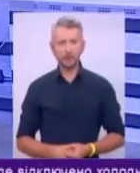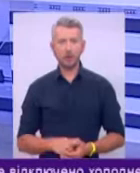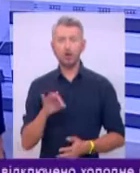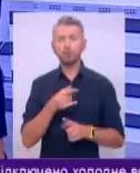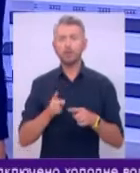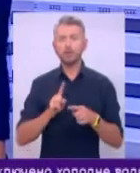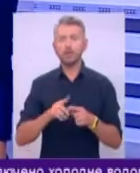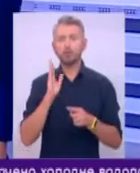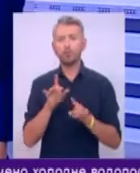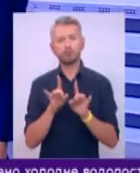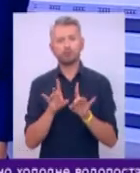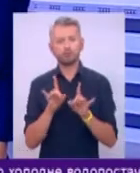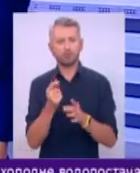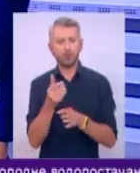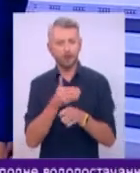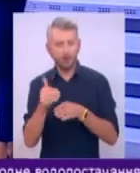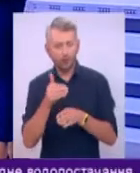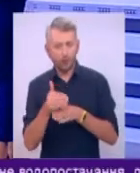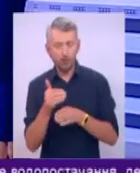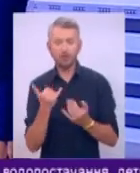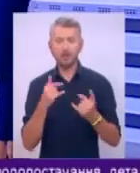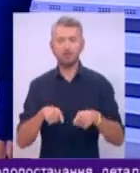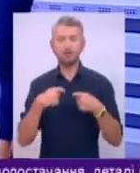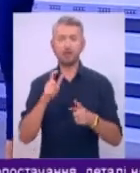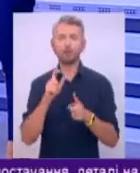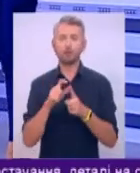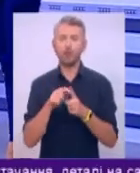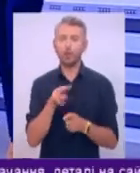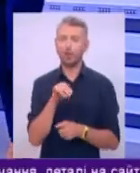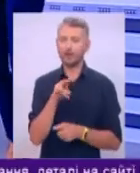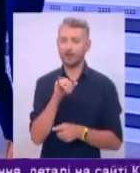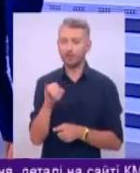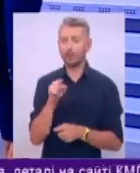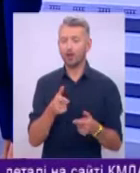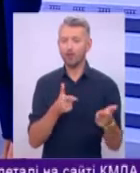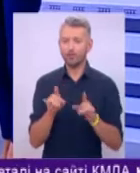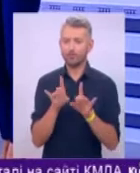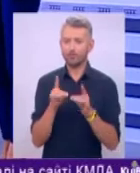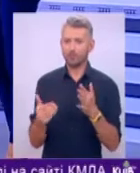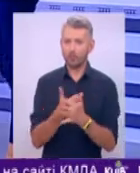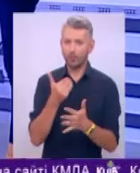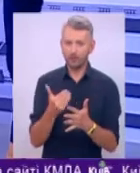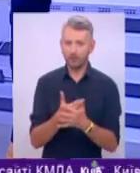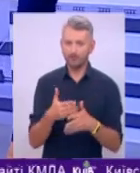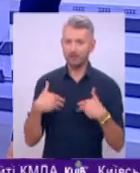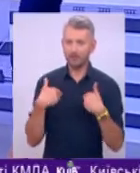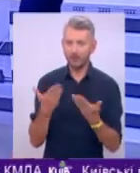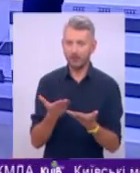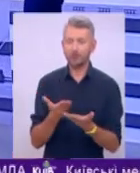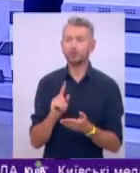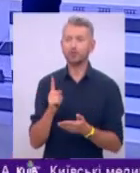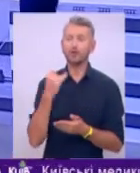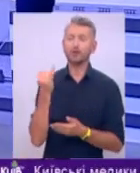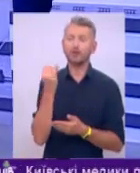Про це не тільки говоримо трохи згодом, а зараз я передаю слово своїй колезі Лілії Гулей. Вона готова представити свіжий випуск новин. Лілію, тобі слово. Що